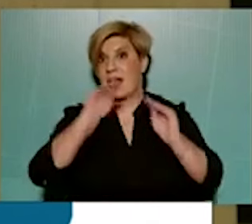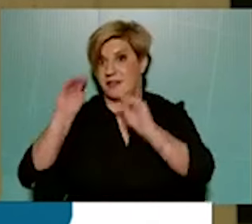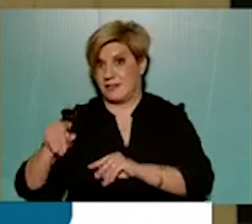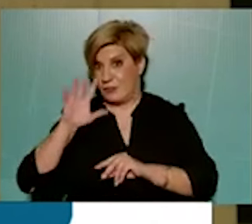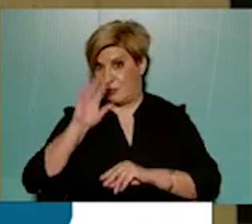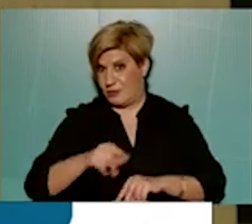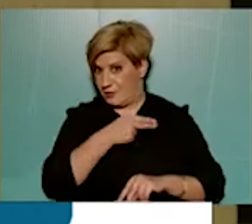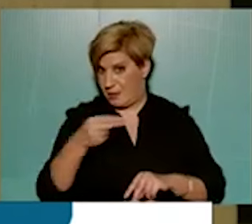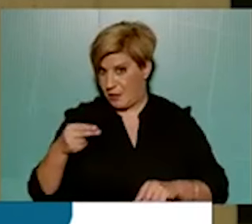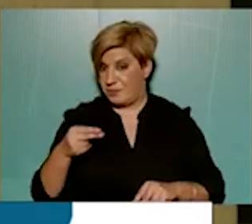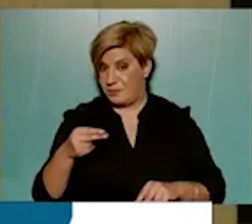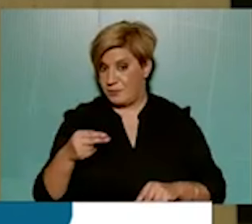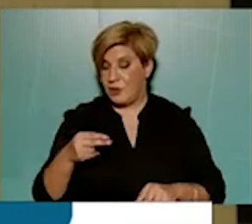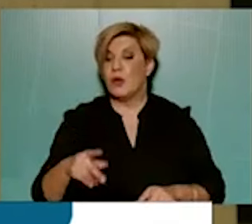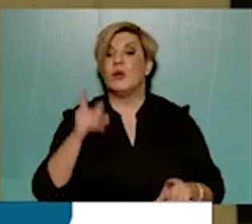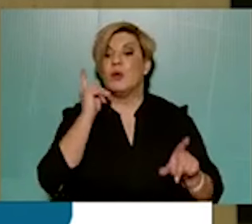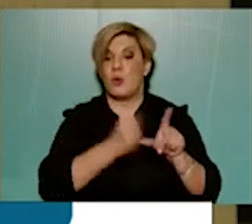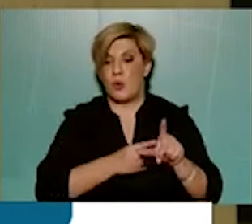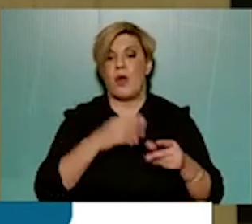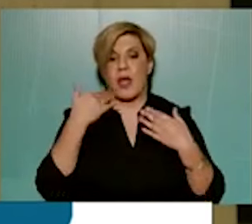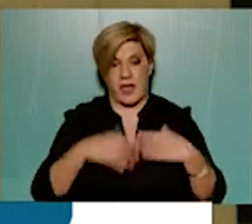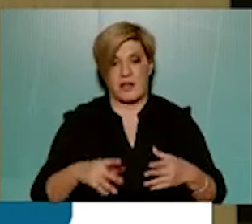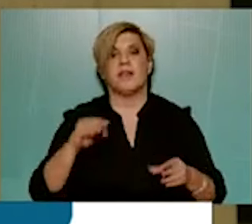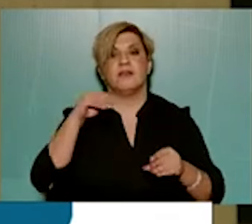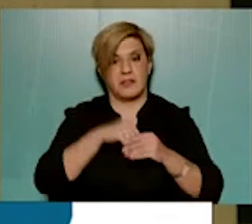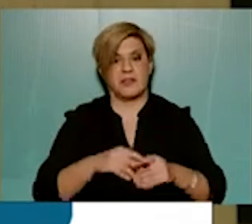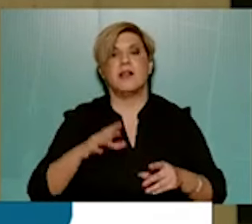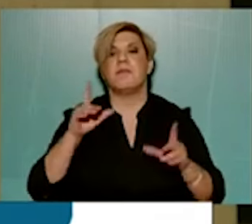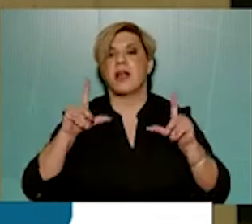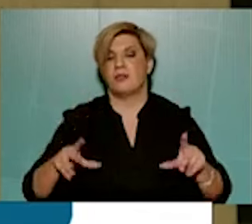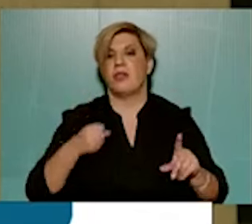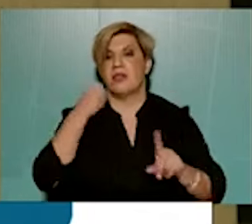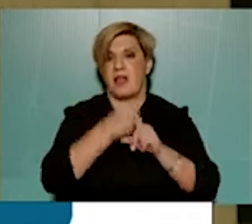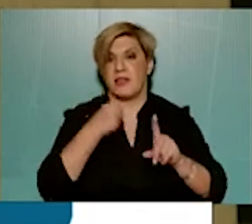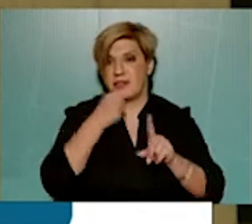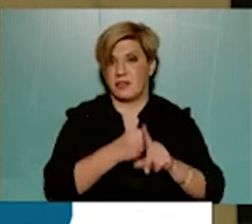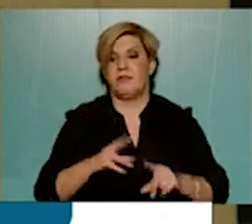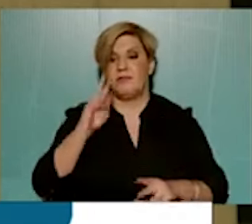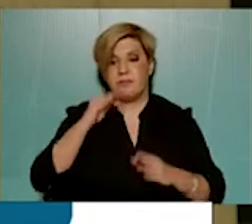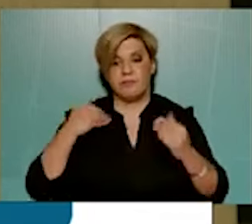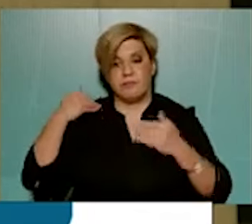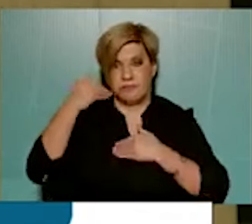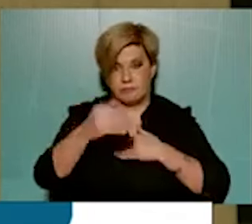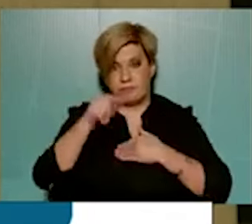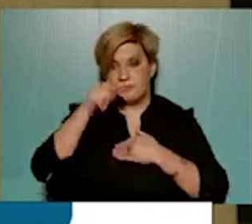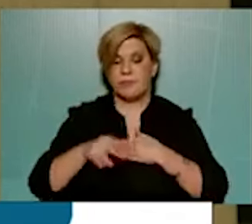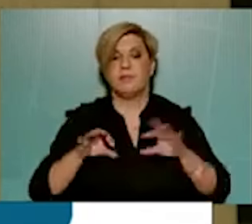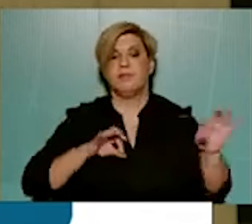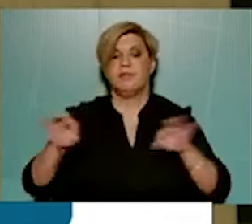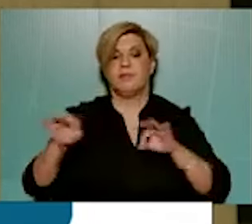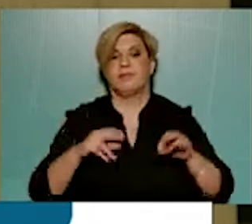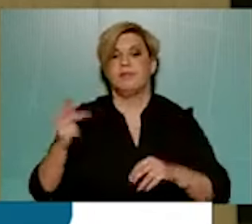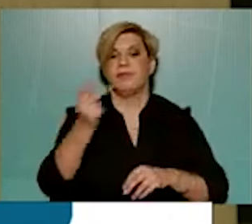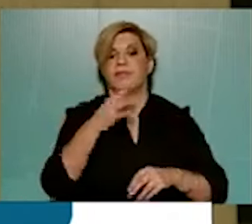της, το ΚΚΕ έχει καταθέσει ένα ολοκληρωμένο πλαίσιο διεκδίκησης που βλέπει μπροστά στη συνδυασμένη κάλυψη των